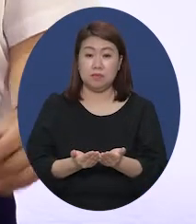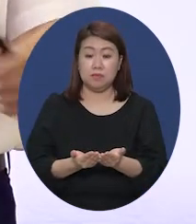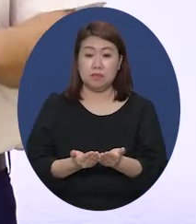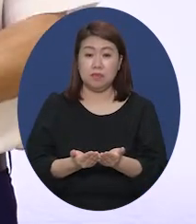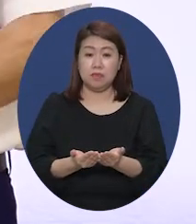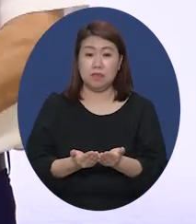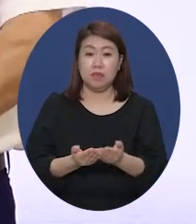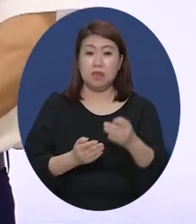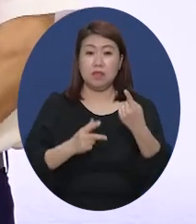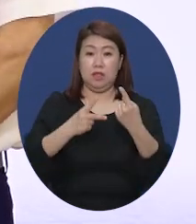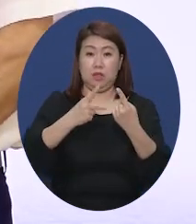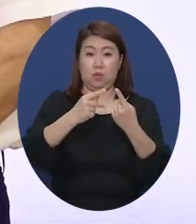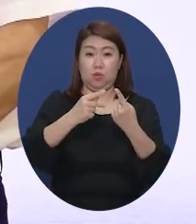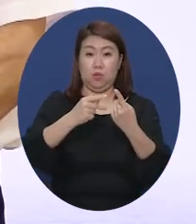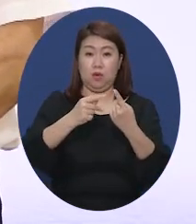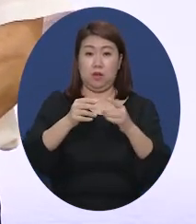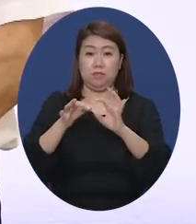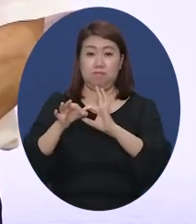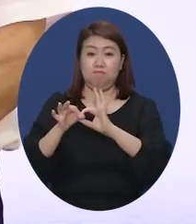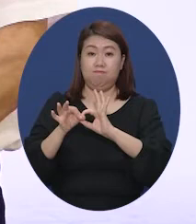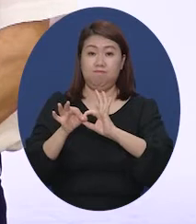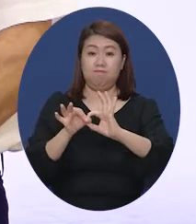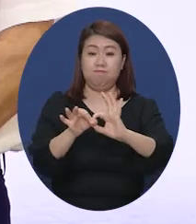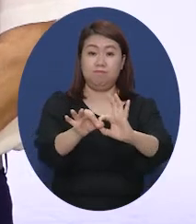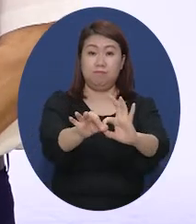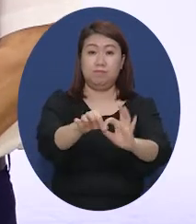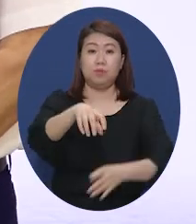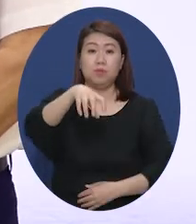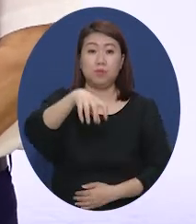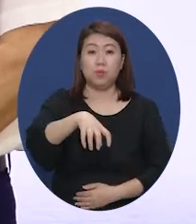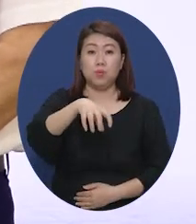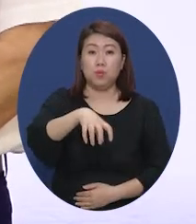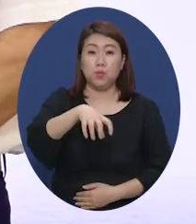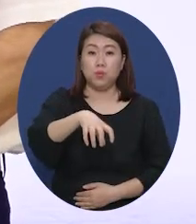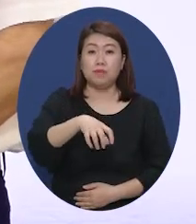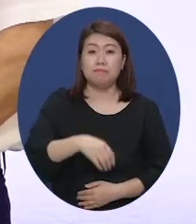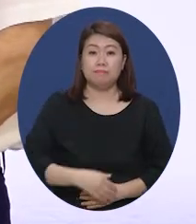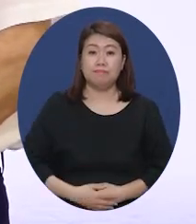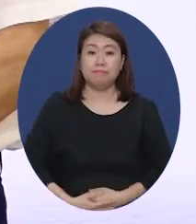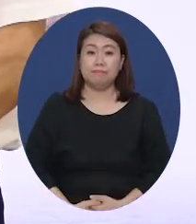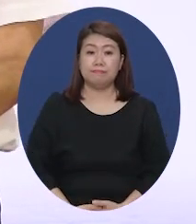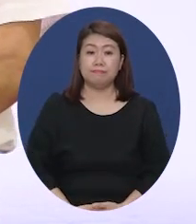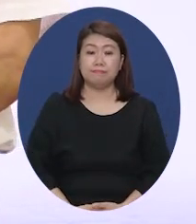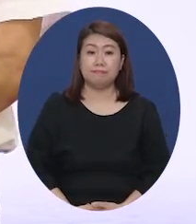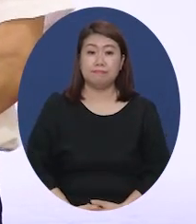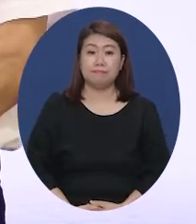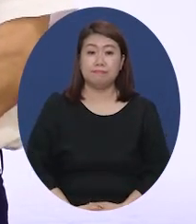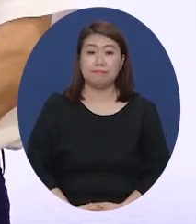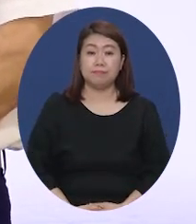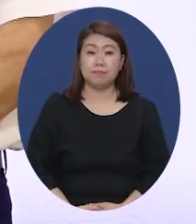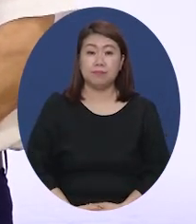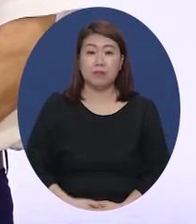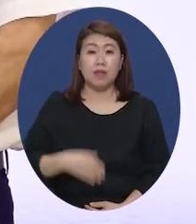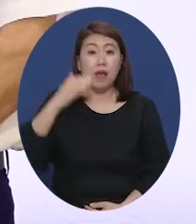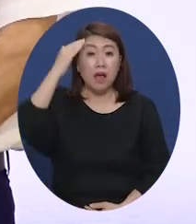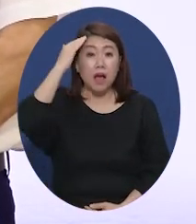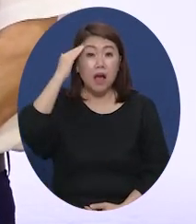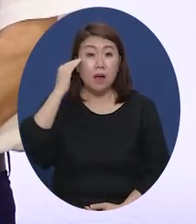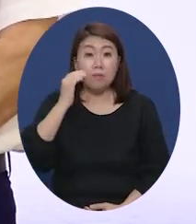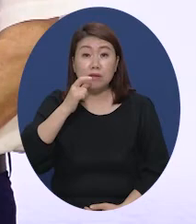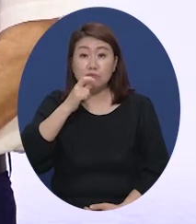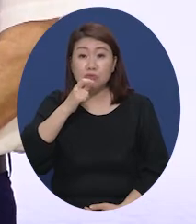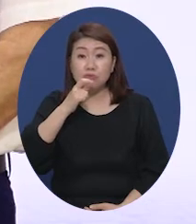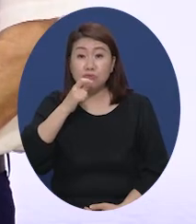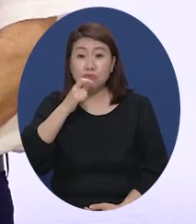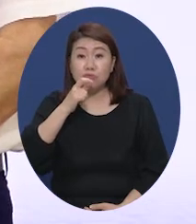강이 서로 합치지 않고 약 1km 정도까지 지속되는 그런 지역이기도 합니다. 그러니까